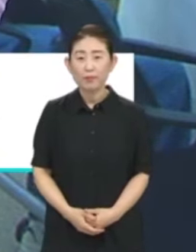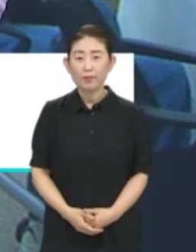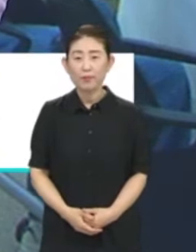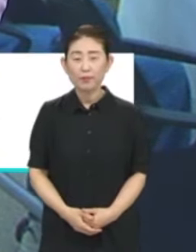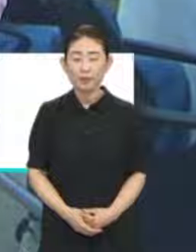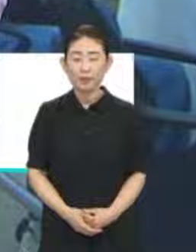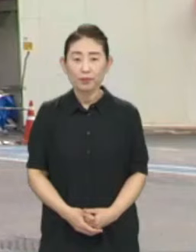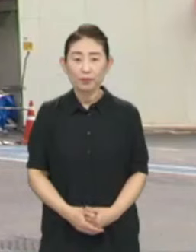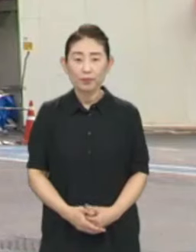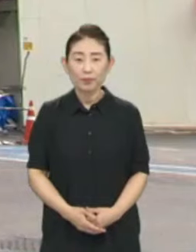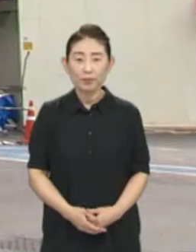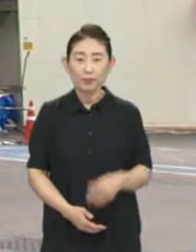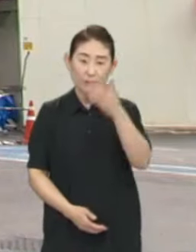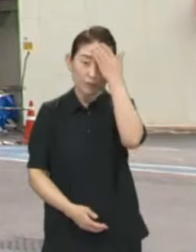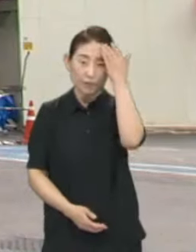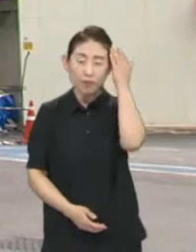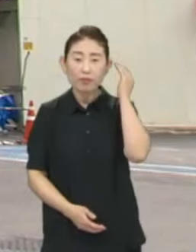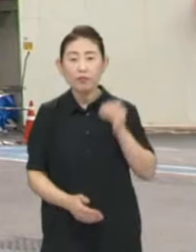보도합니다.